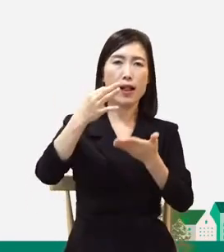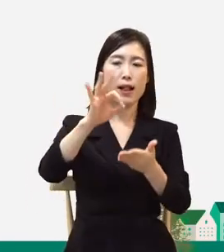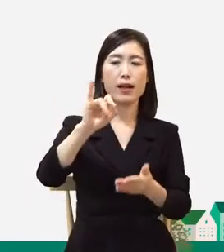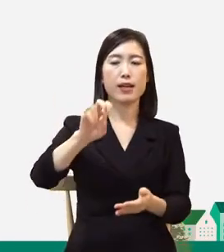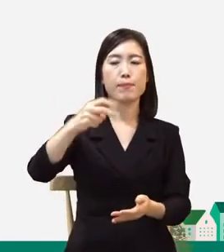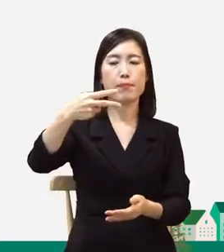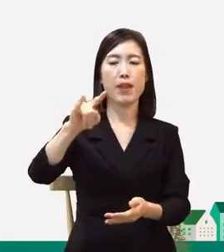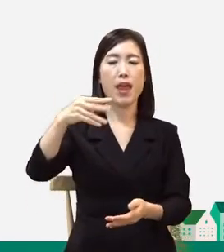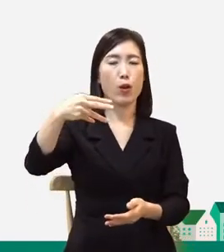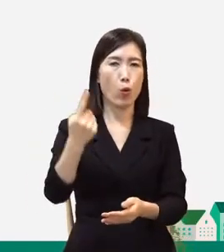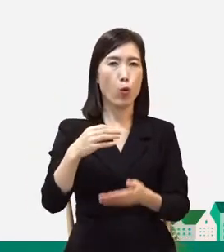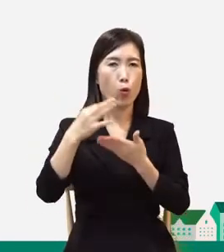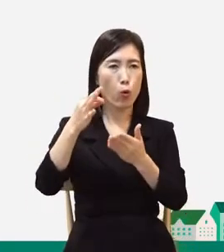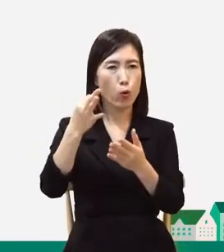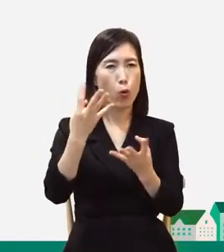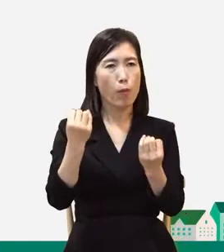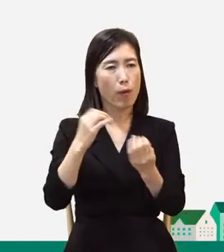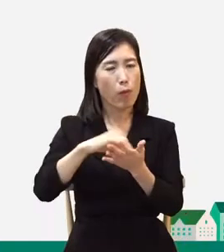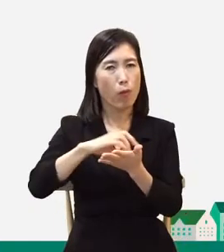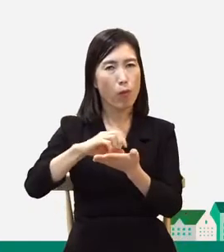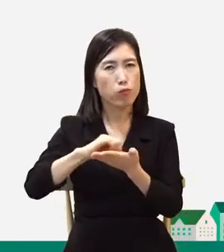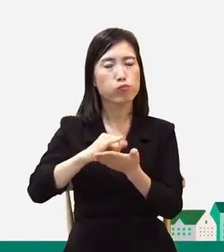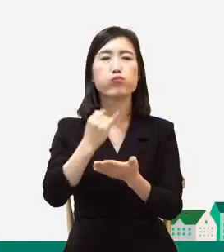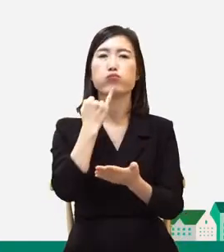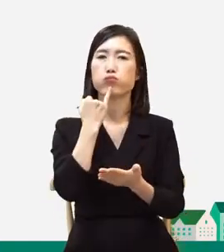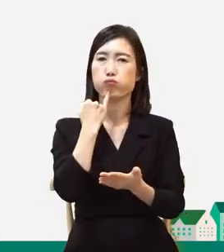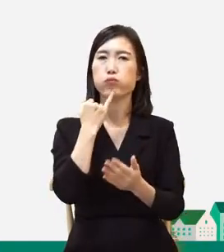두 번째로는 이게 매입임대주택이나 뭐